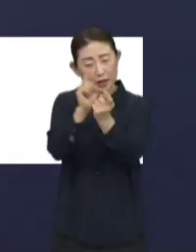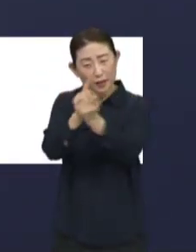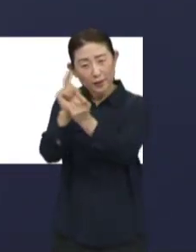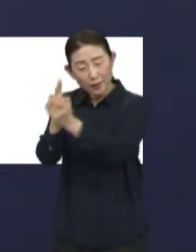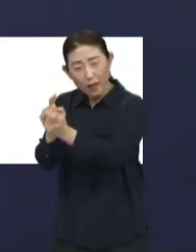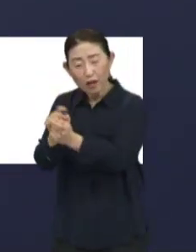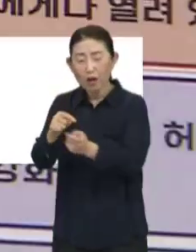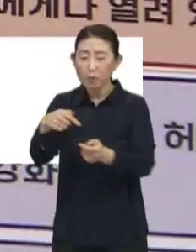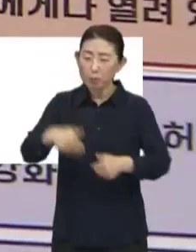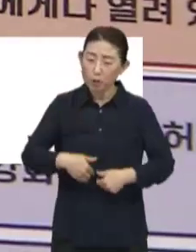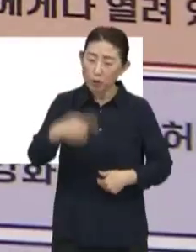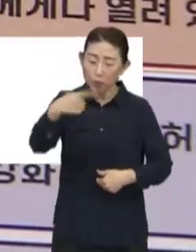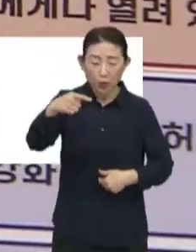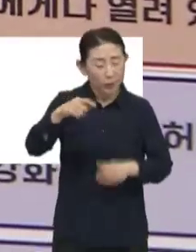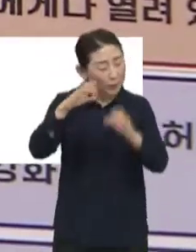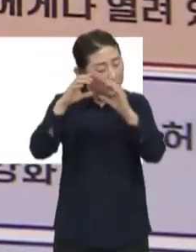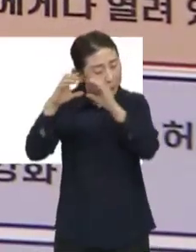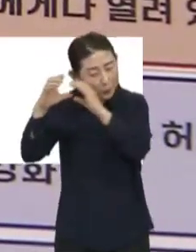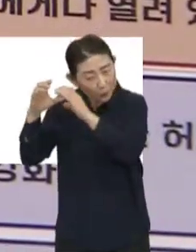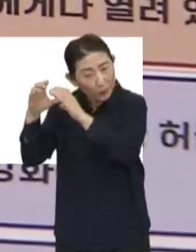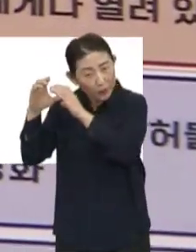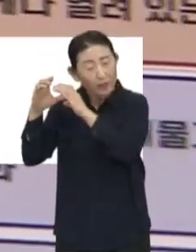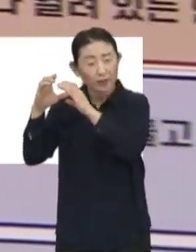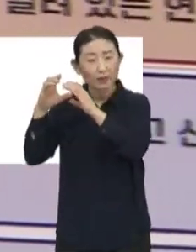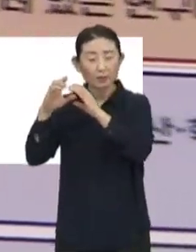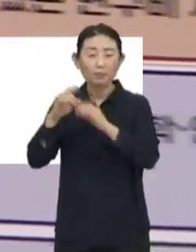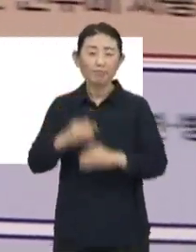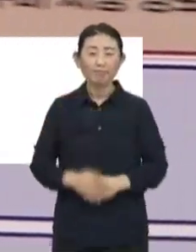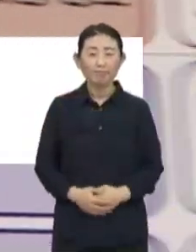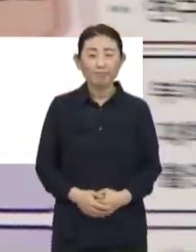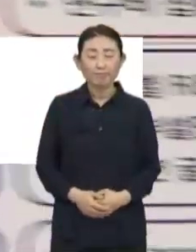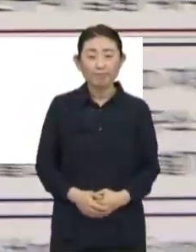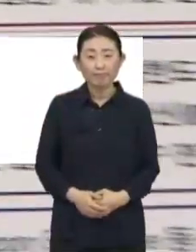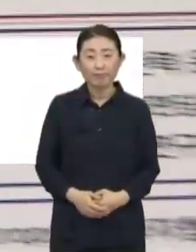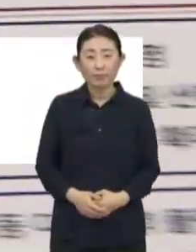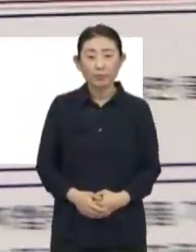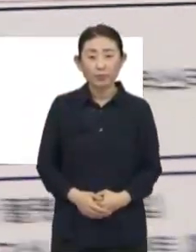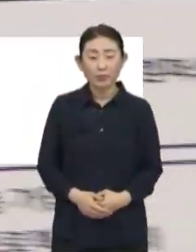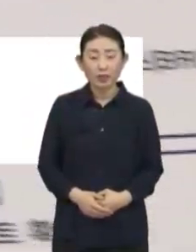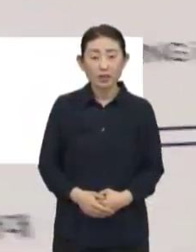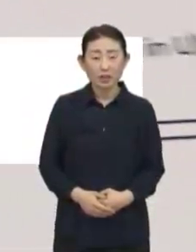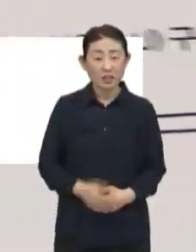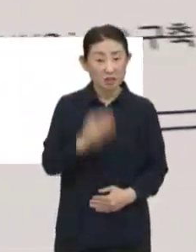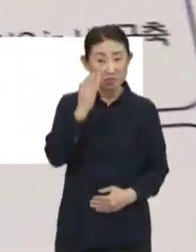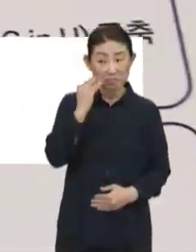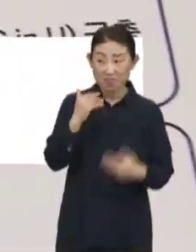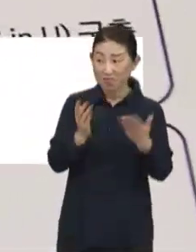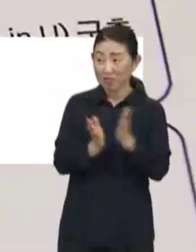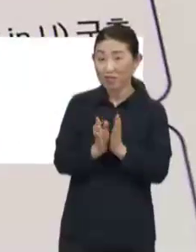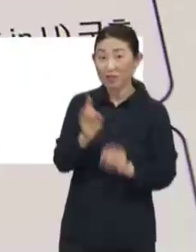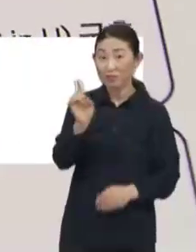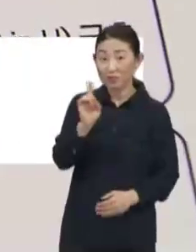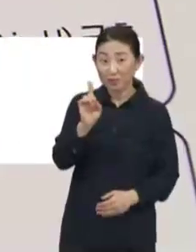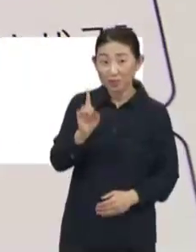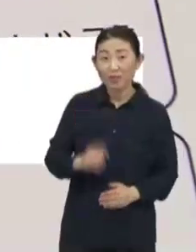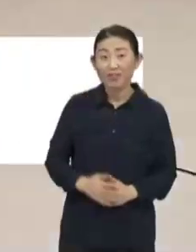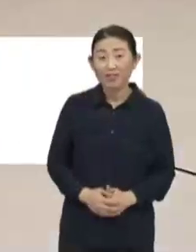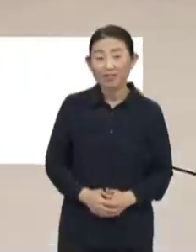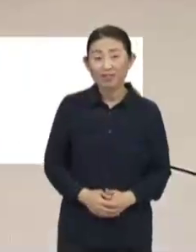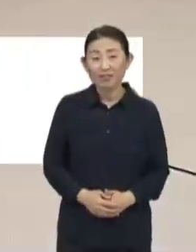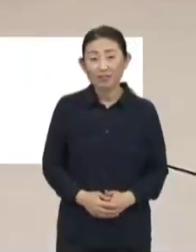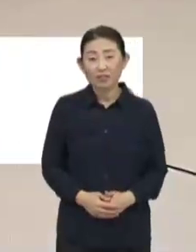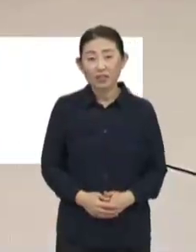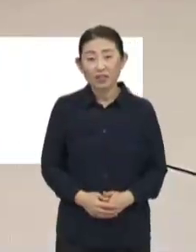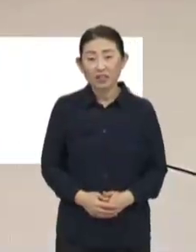확대 편성을 위해 과학계 현장의 목소리에 더욱 귀 기울이겠다고 밝혔습니다. 반면 더불어민주당